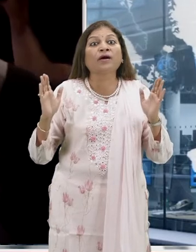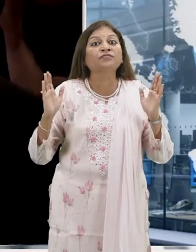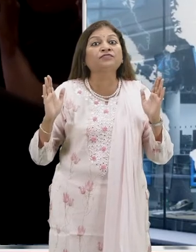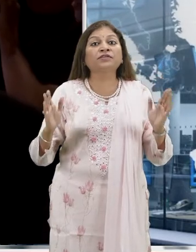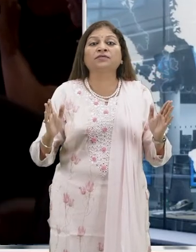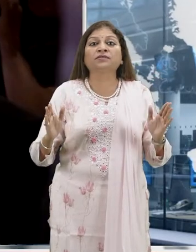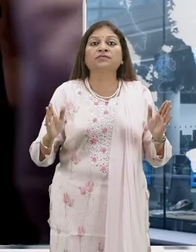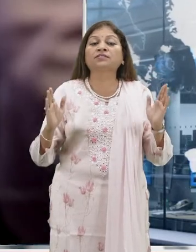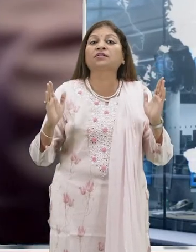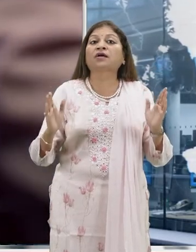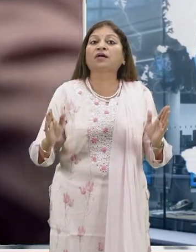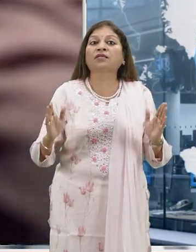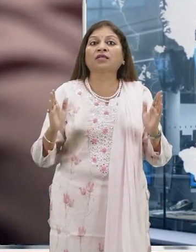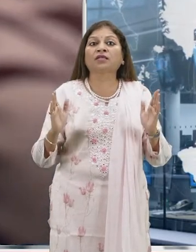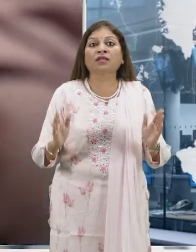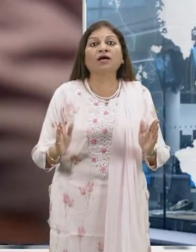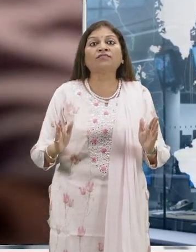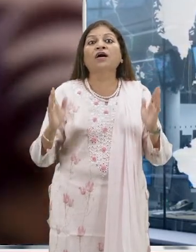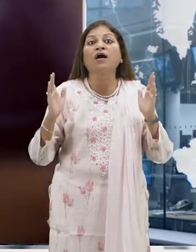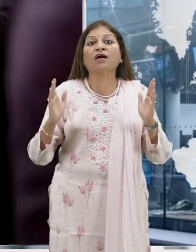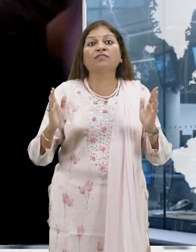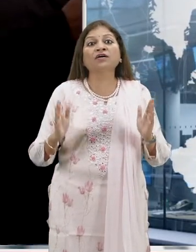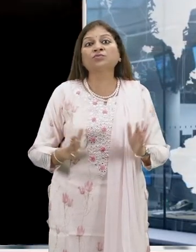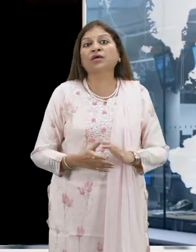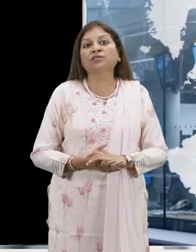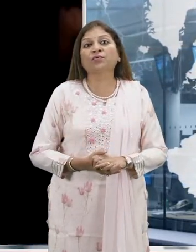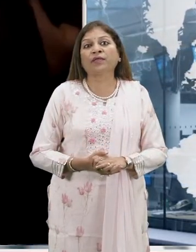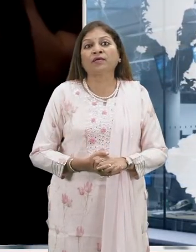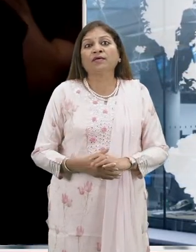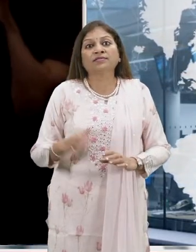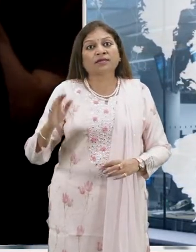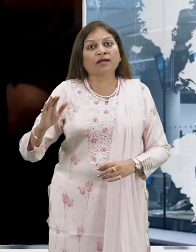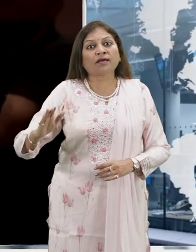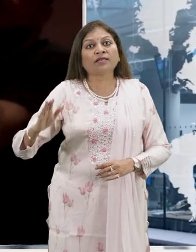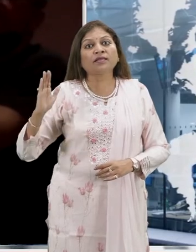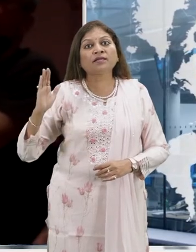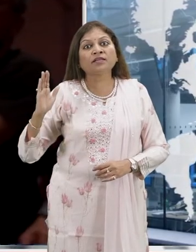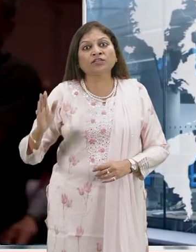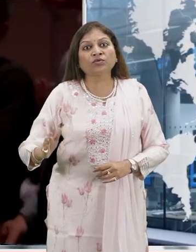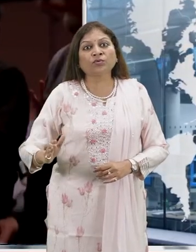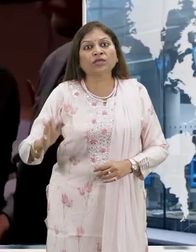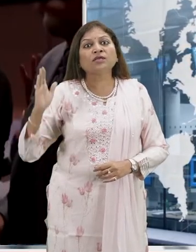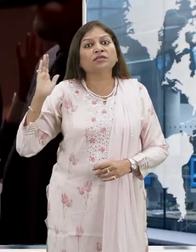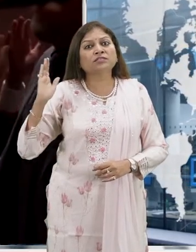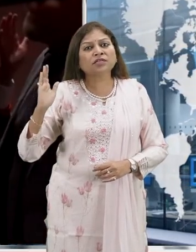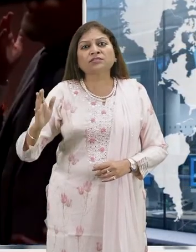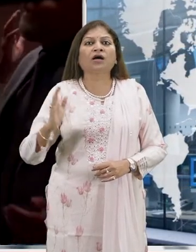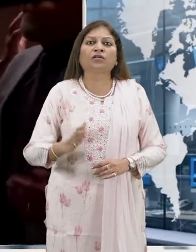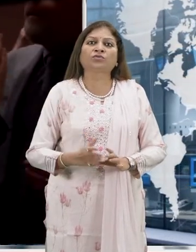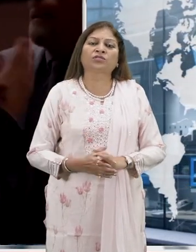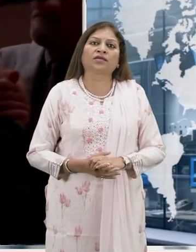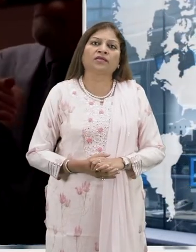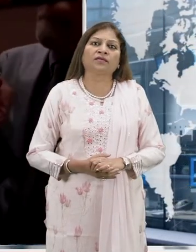एक बार फिर सरकार के खिलाफ आवाज उठाते हुए सरकार की इन नीतियों की